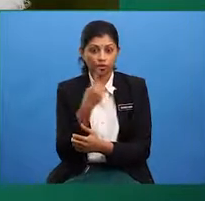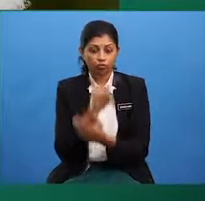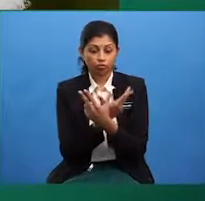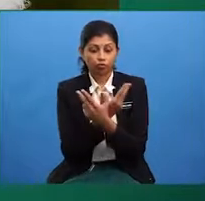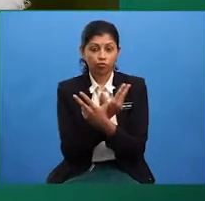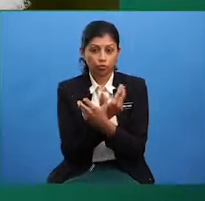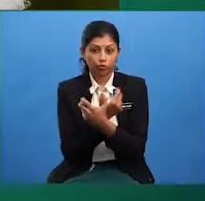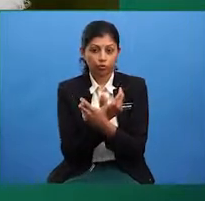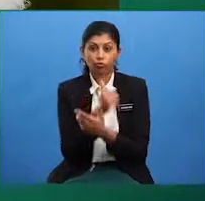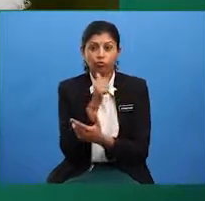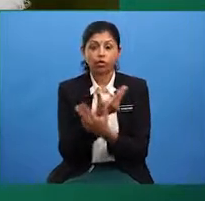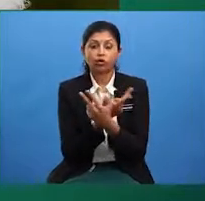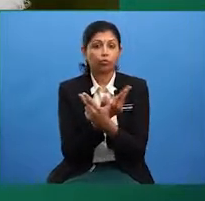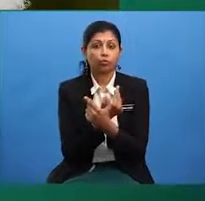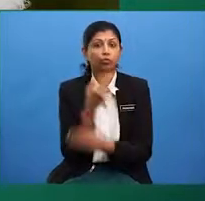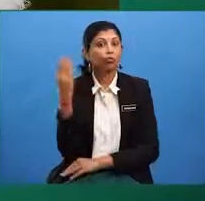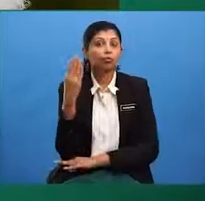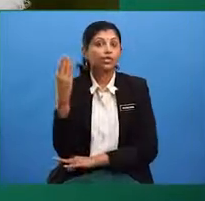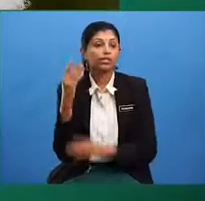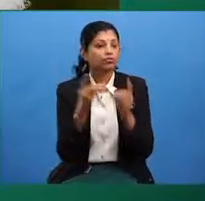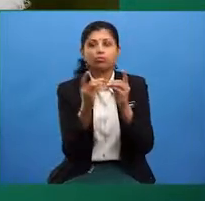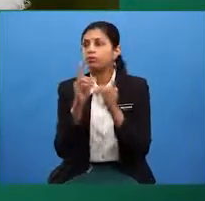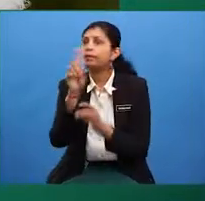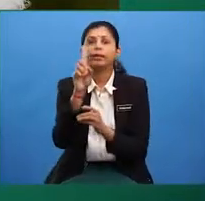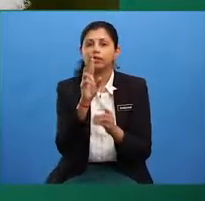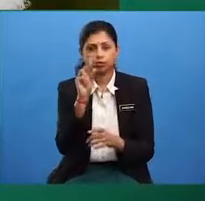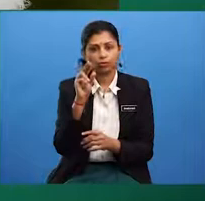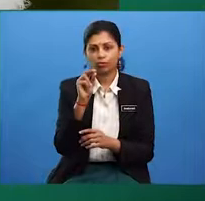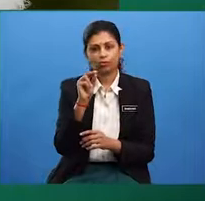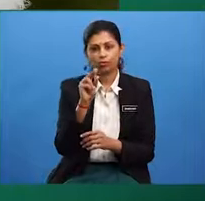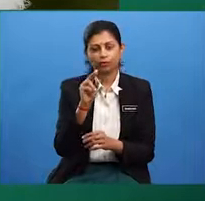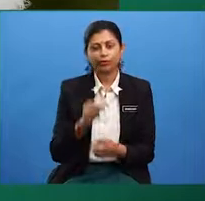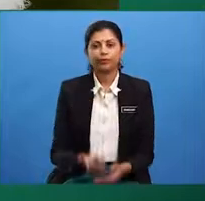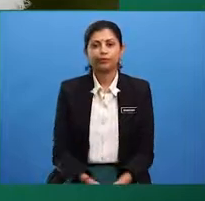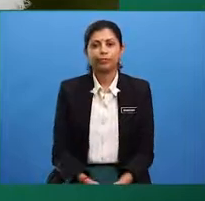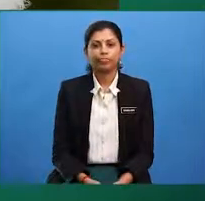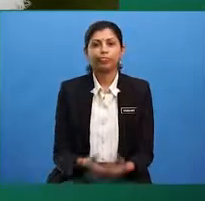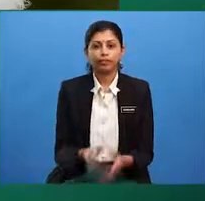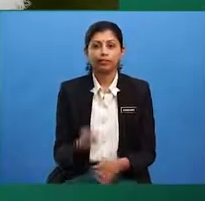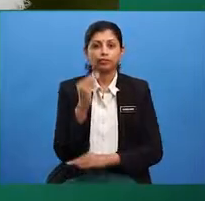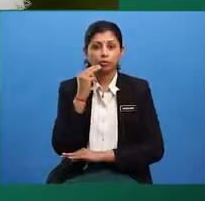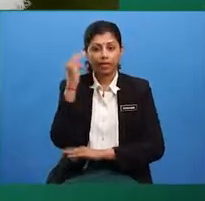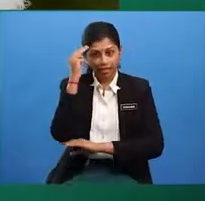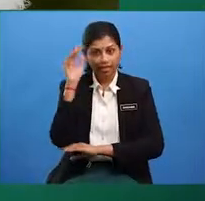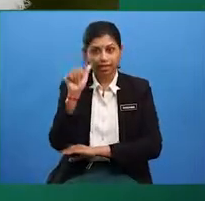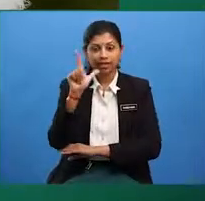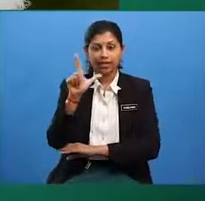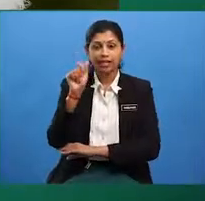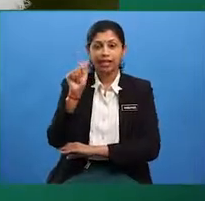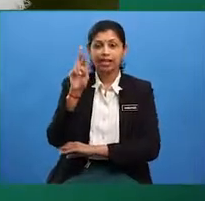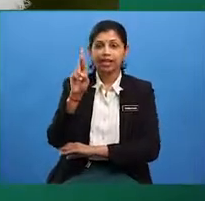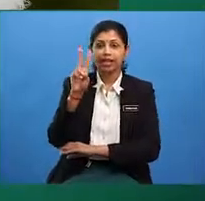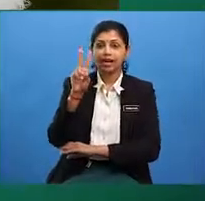bukanlah kupu-kupu biasa yang mudah kita jumpai. Setelah cukup matang, larva ini akan